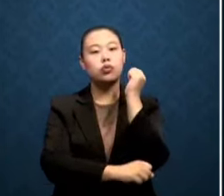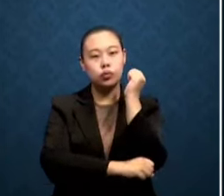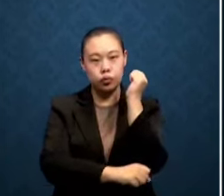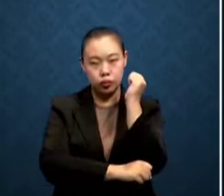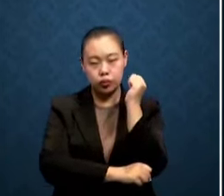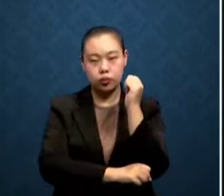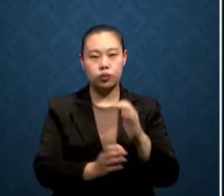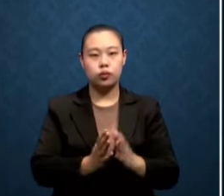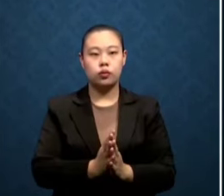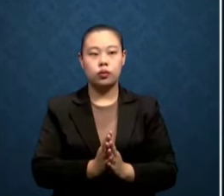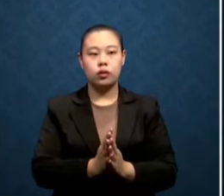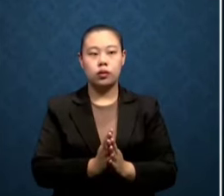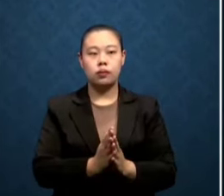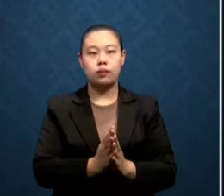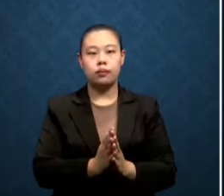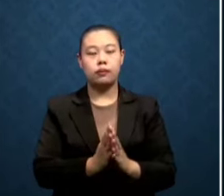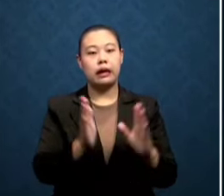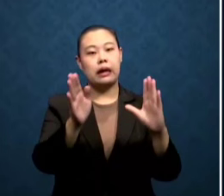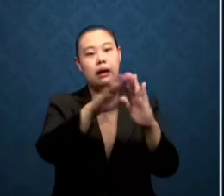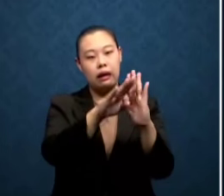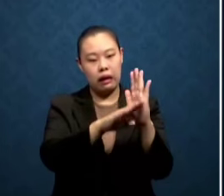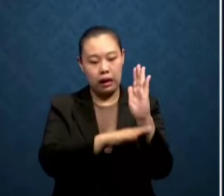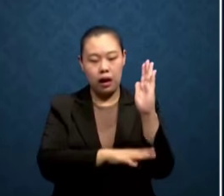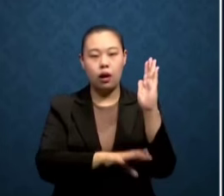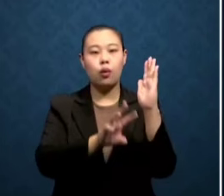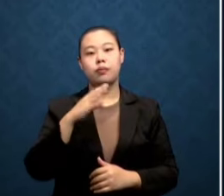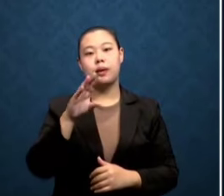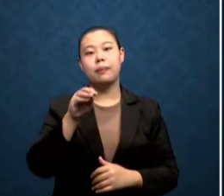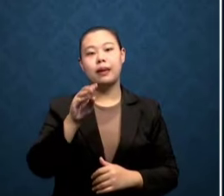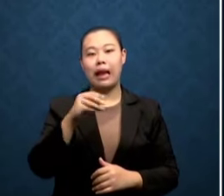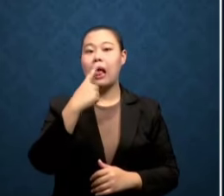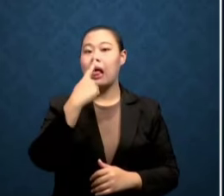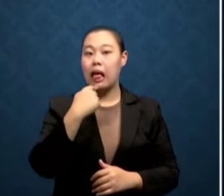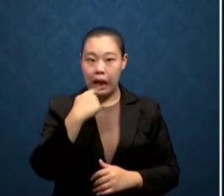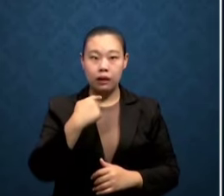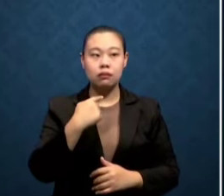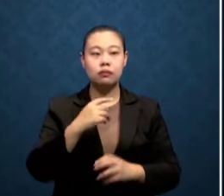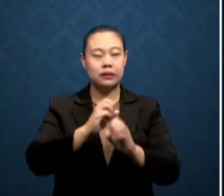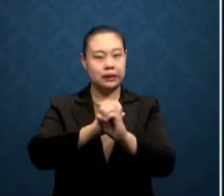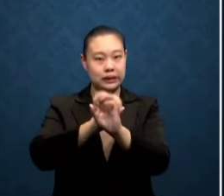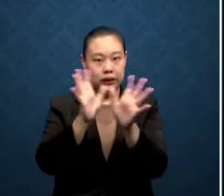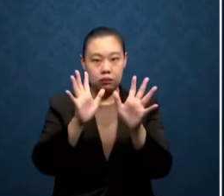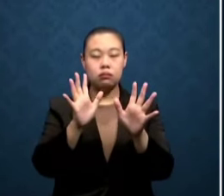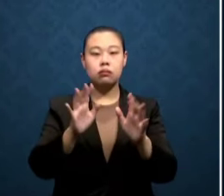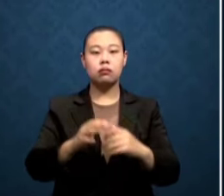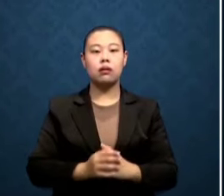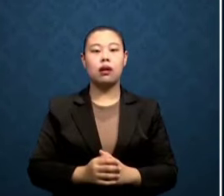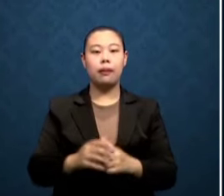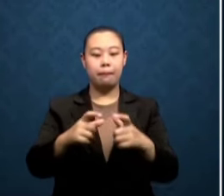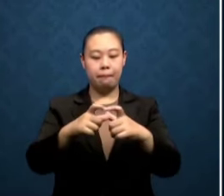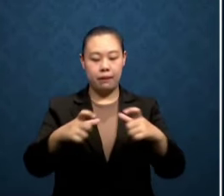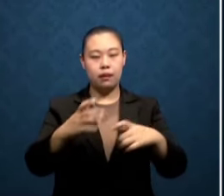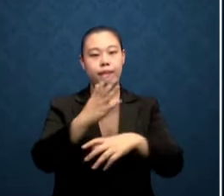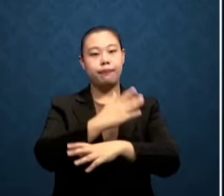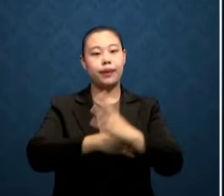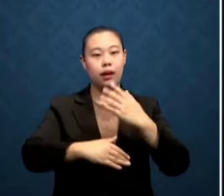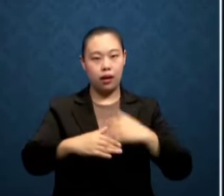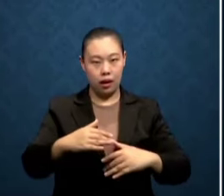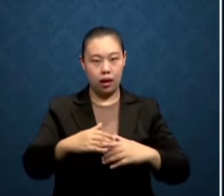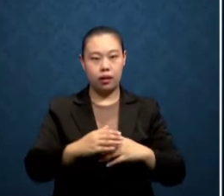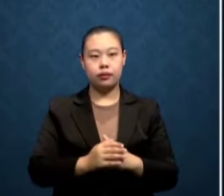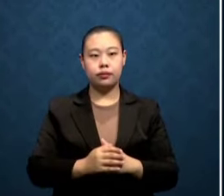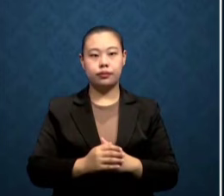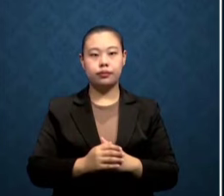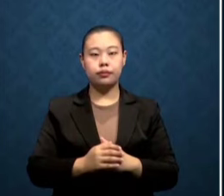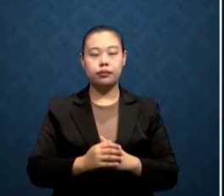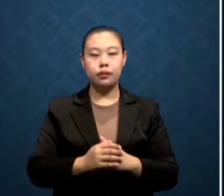แสดงตัวตนและยื่นเอกสารยังหน่วยลัพลงทะเบียนที่เลือกไว้แต่โดยข้อเท็จจริงคือคนพิกาจำนวนมากยังไม่สามารถเข้าถึงอินเทอร์เน็ต